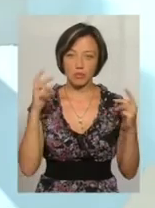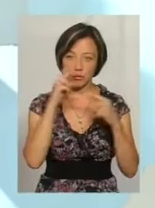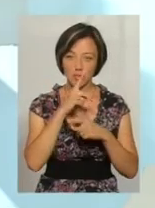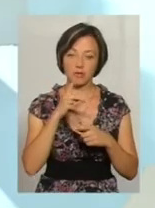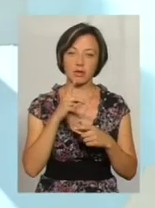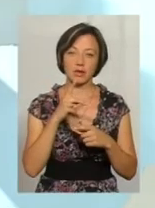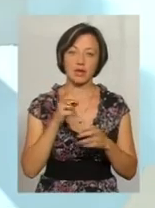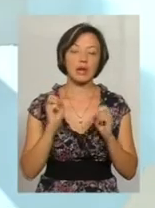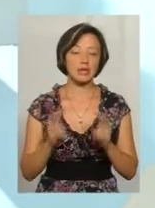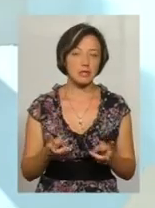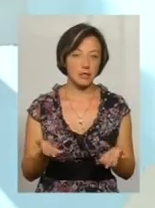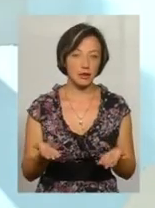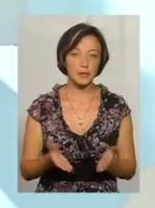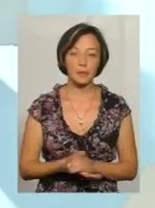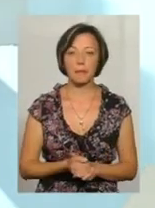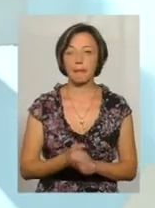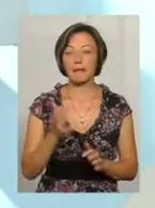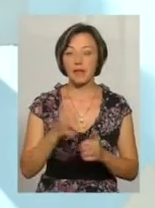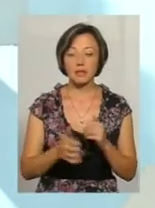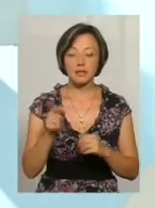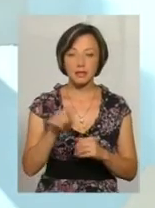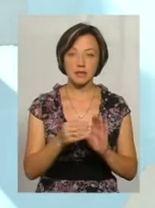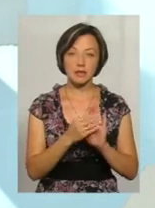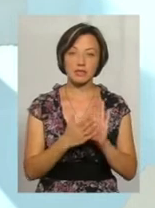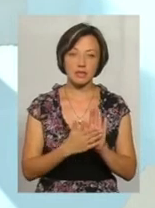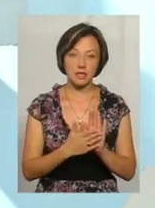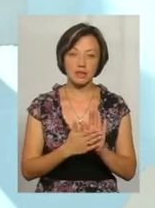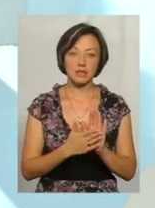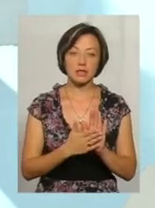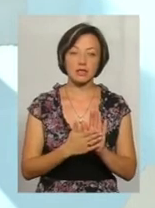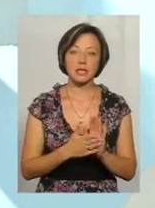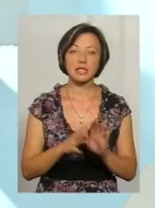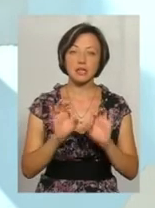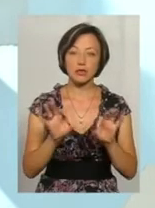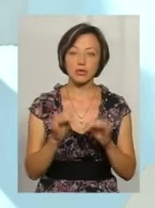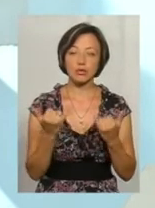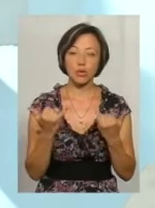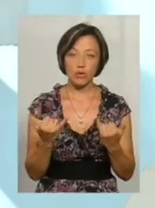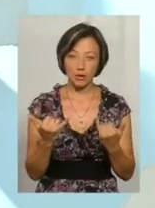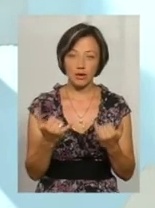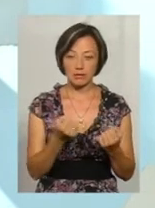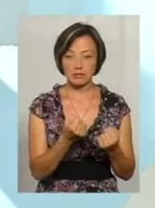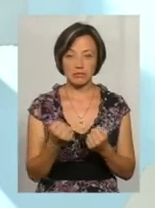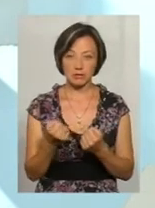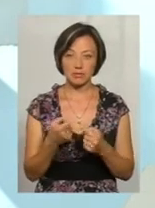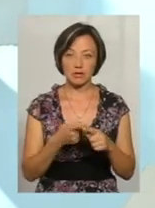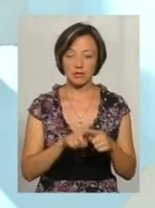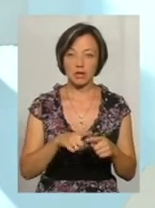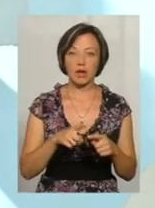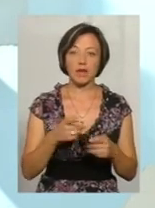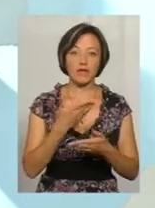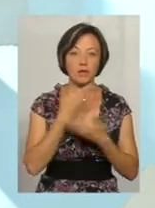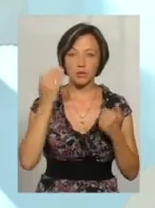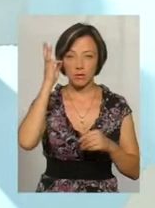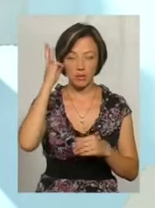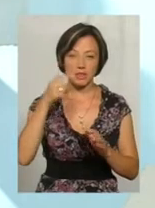та суспільні ризики. І серед них ми вказали, їх ми кілька вказали, а серед них я назву ті, які сьогодні Куйнічука і тягнуть донизу. Відсутність